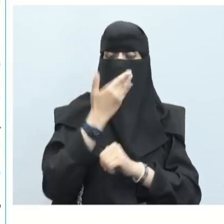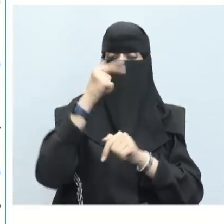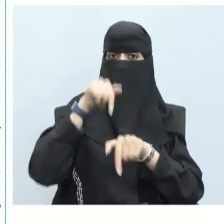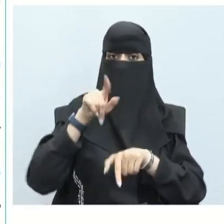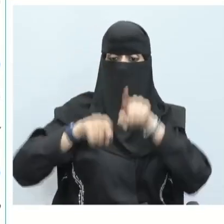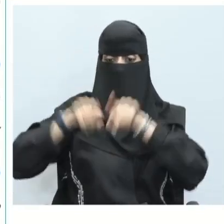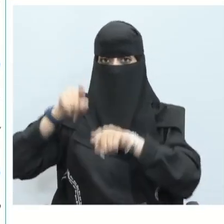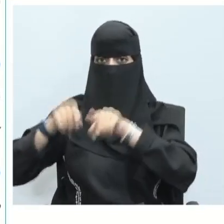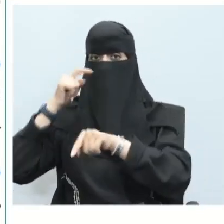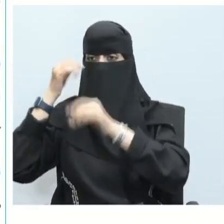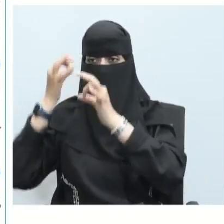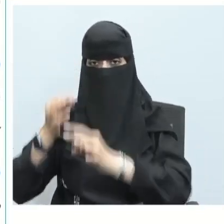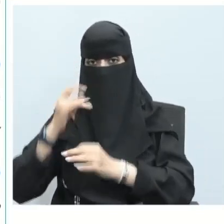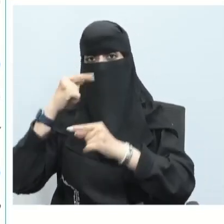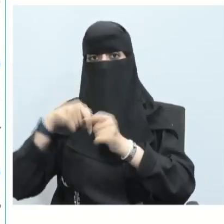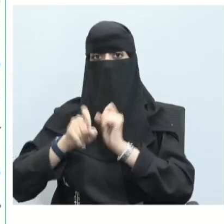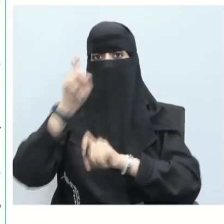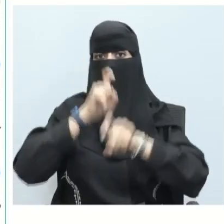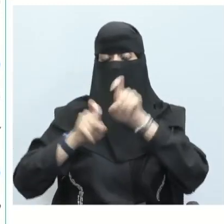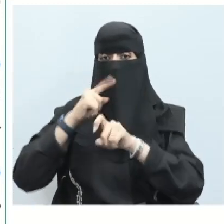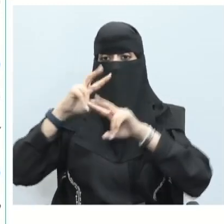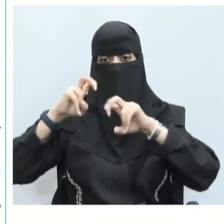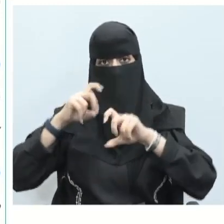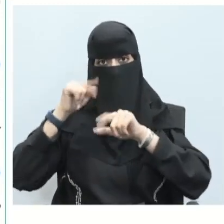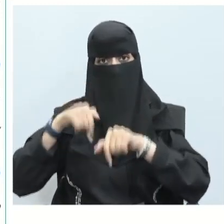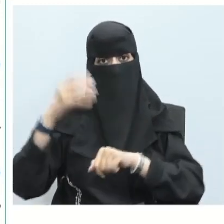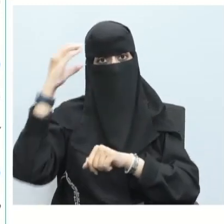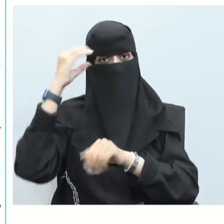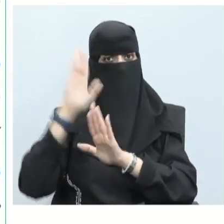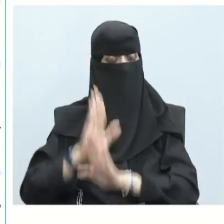معايير تدقيق وتقويم البحوث